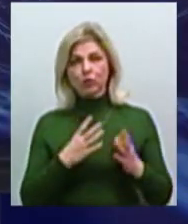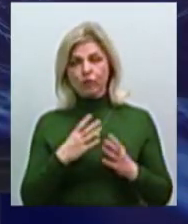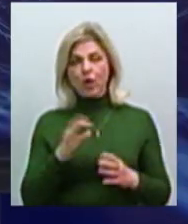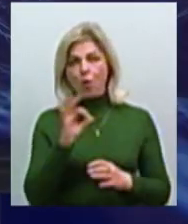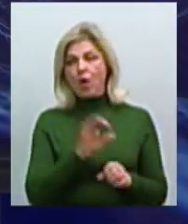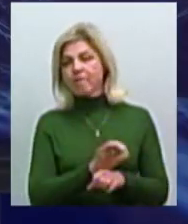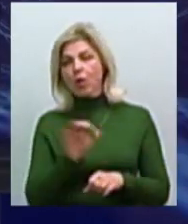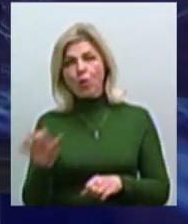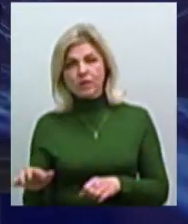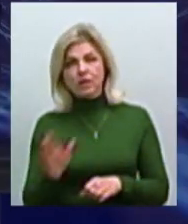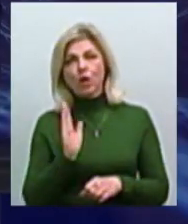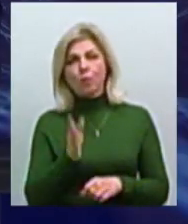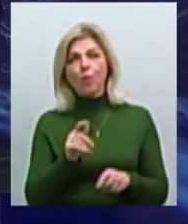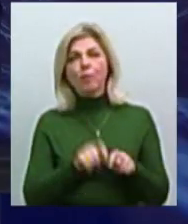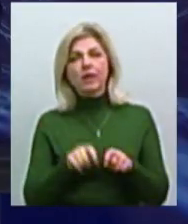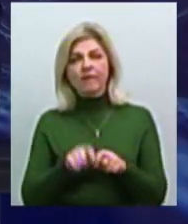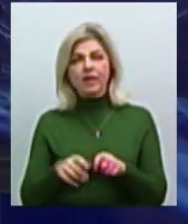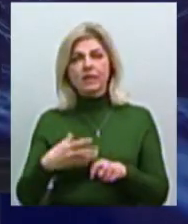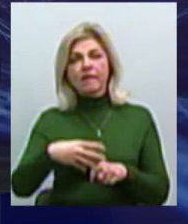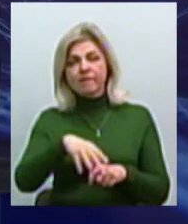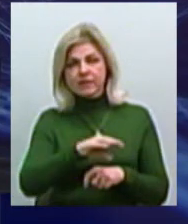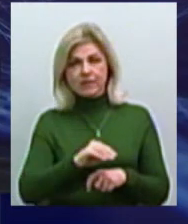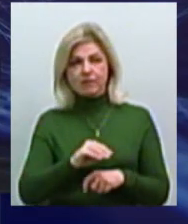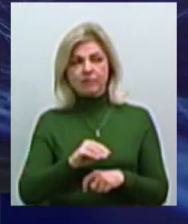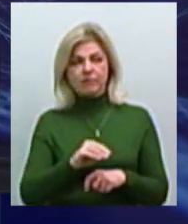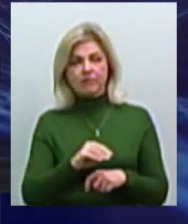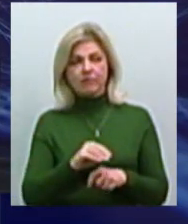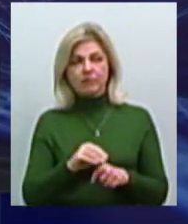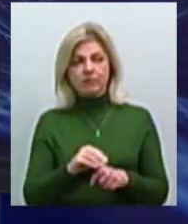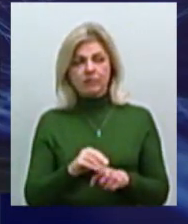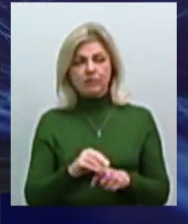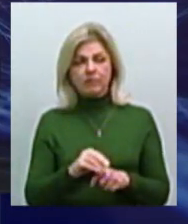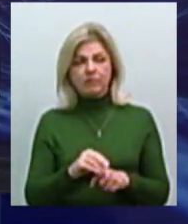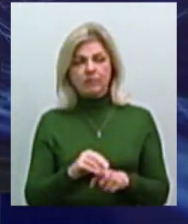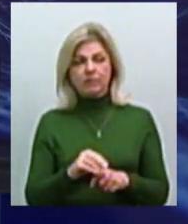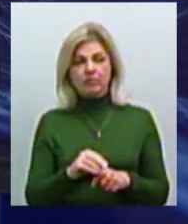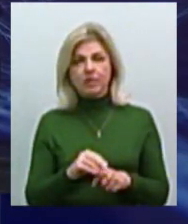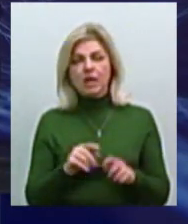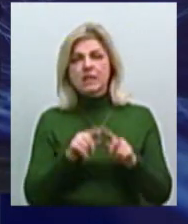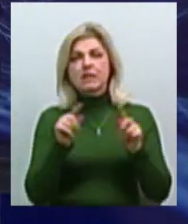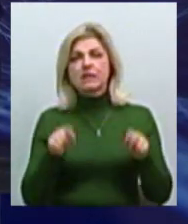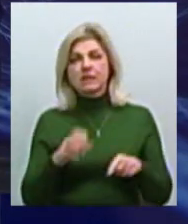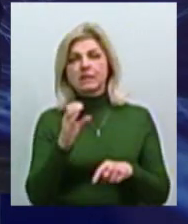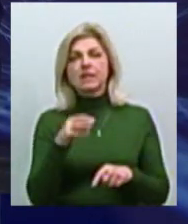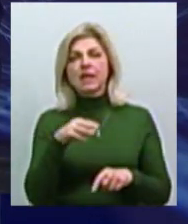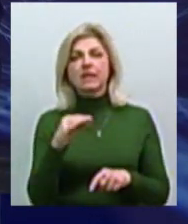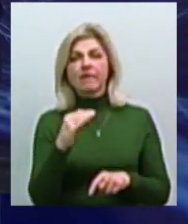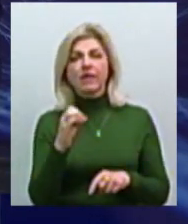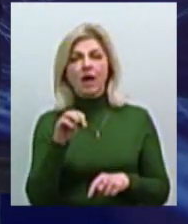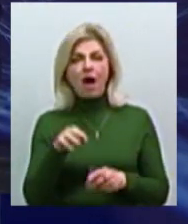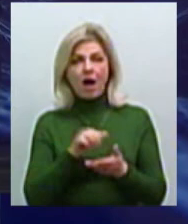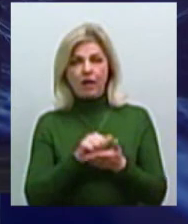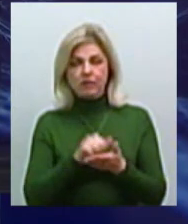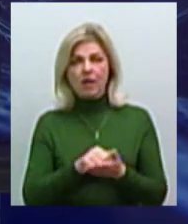евакуації, будуть перевірені всі, скажімо так, удлінителі на сертифікати, будуть проведені додаткові інструктажі